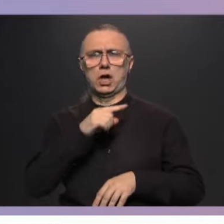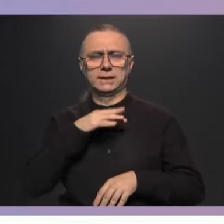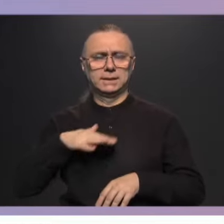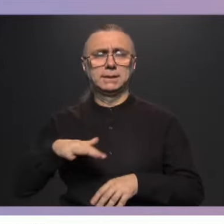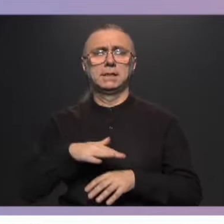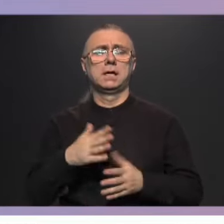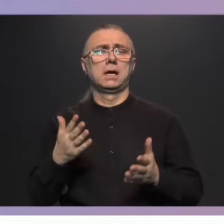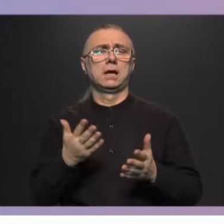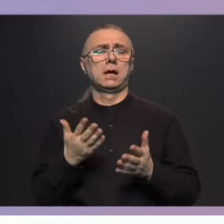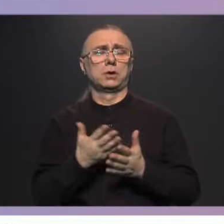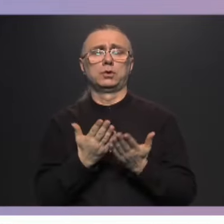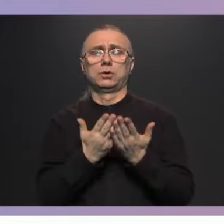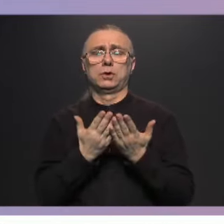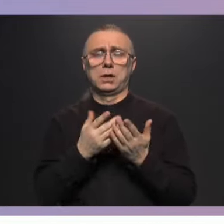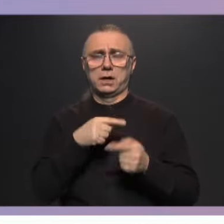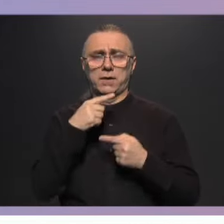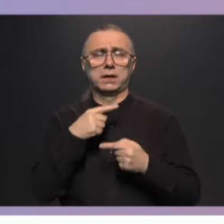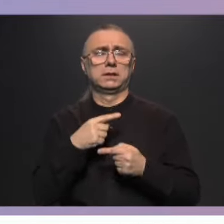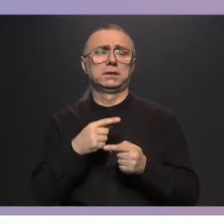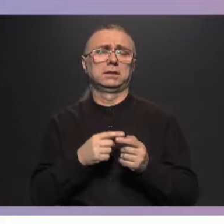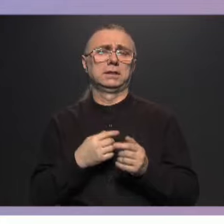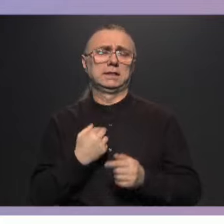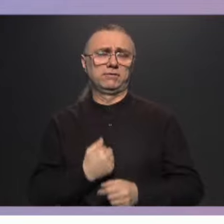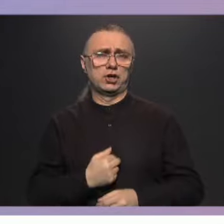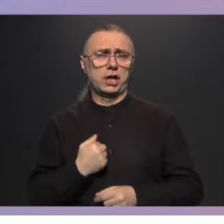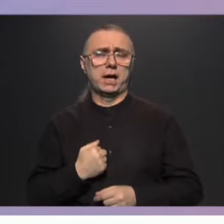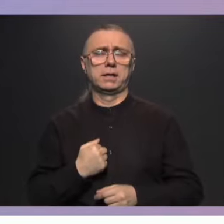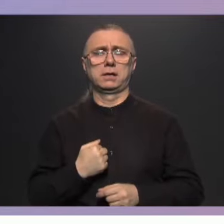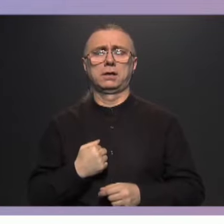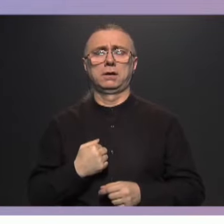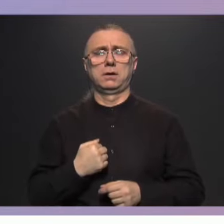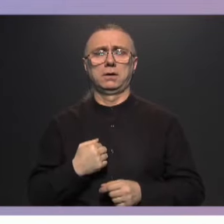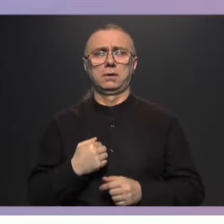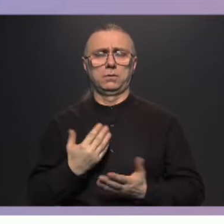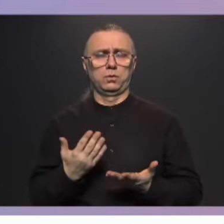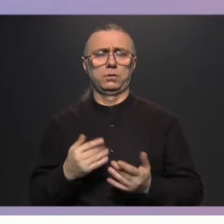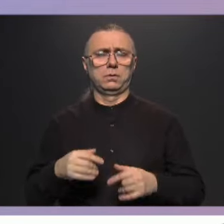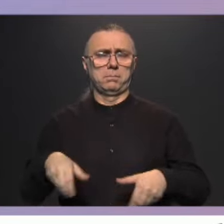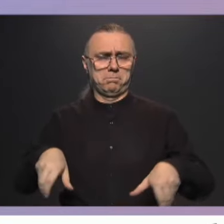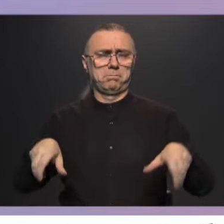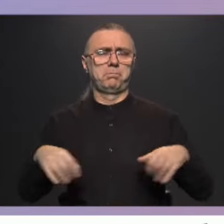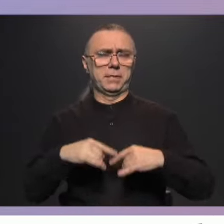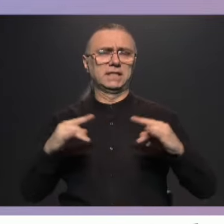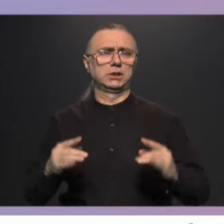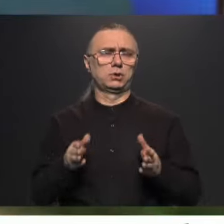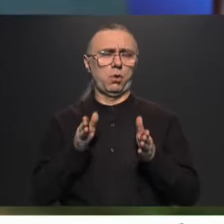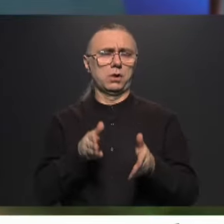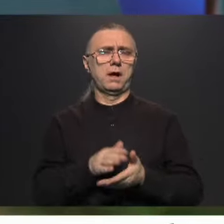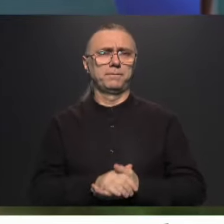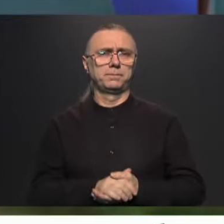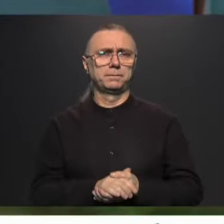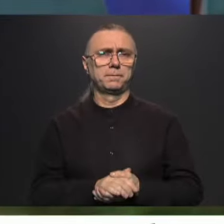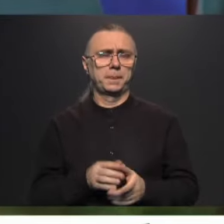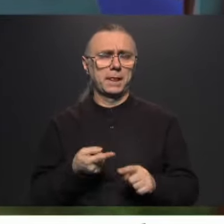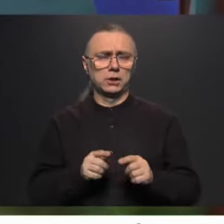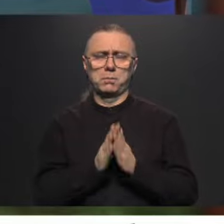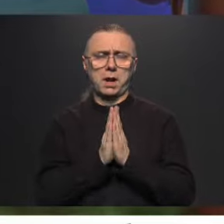у Святого Престола. Вот, в том храме, потому что она общая, и вся Россия во всех храмах за божественной